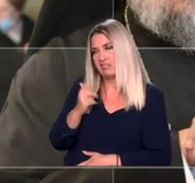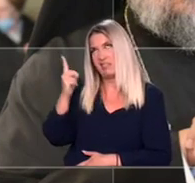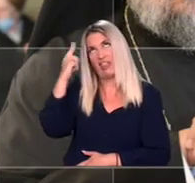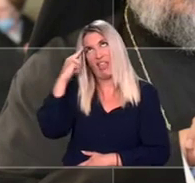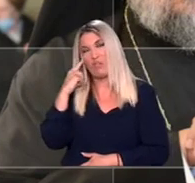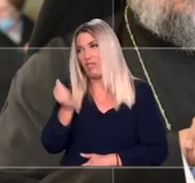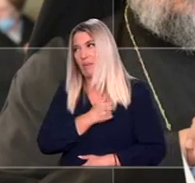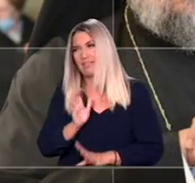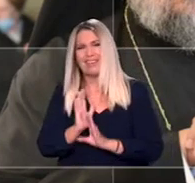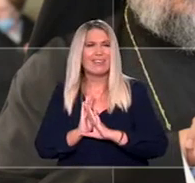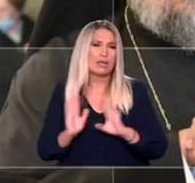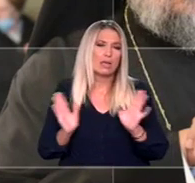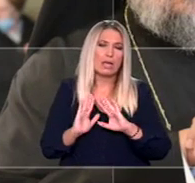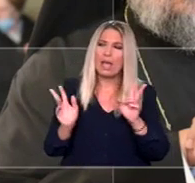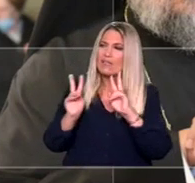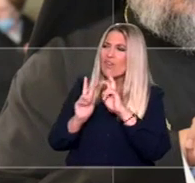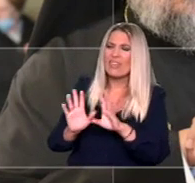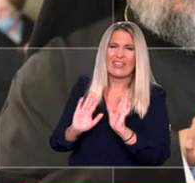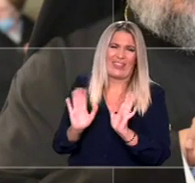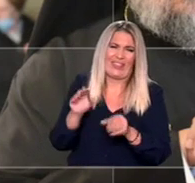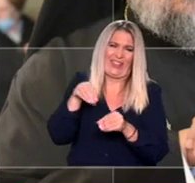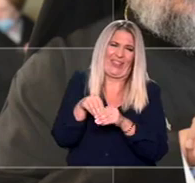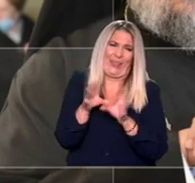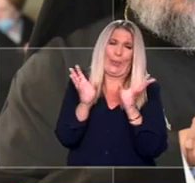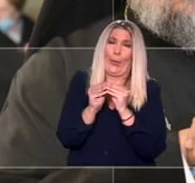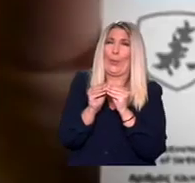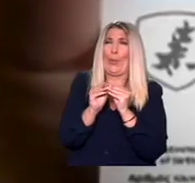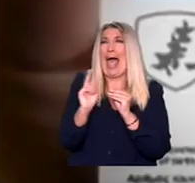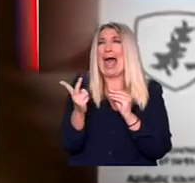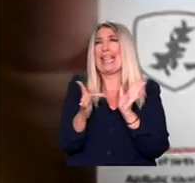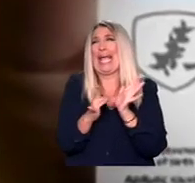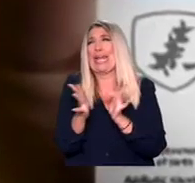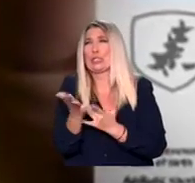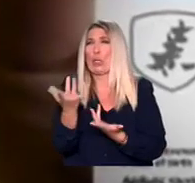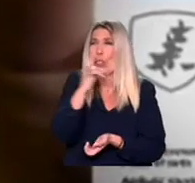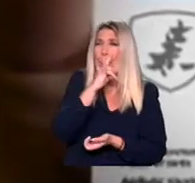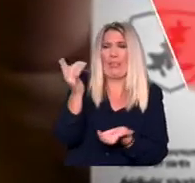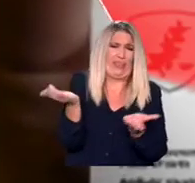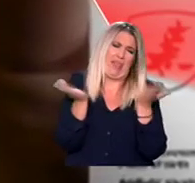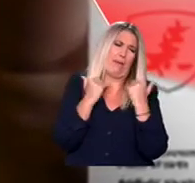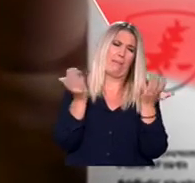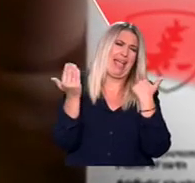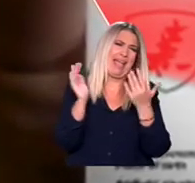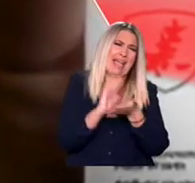μέσο ελέγχου του κατόχου από αντίχριστες ή δαιμονικές δυνάμεις.